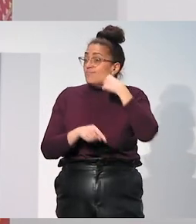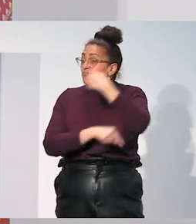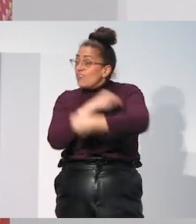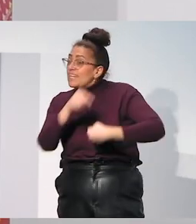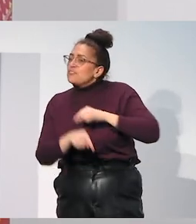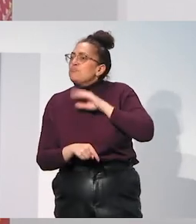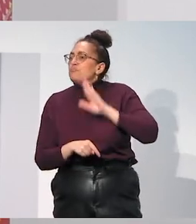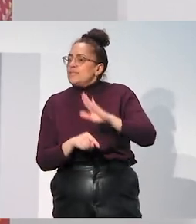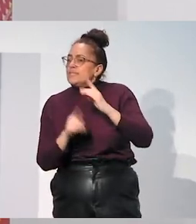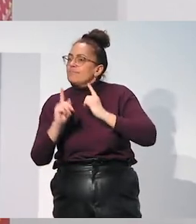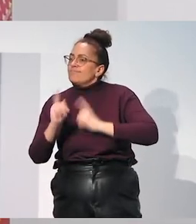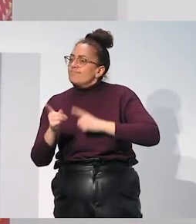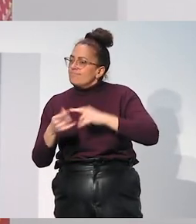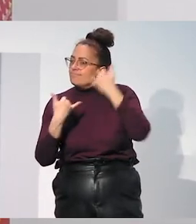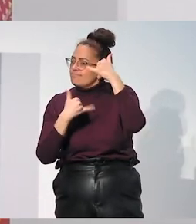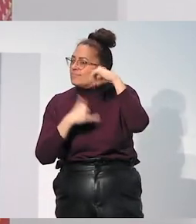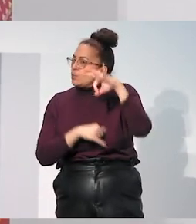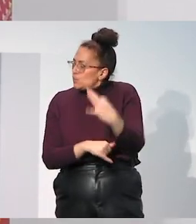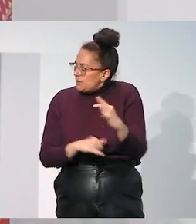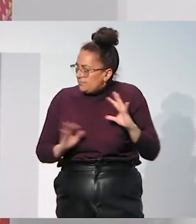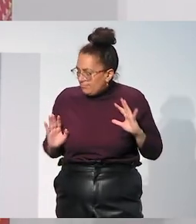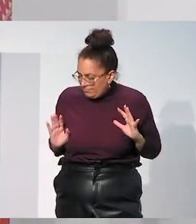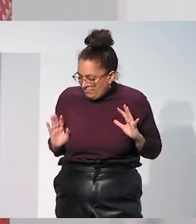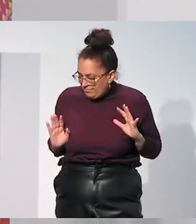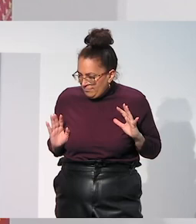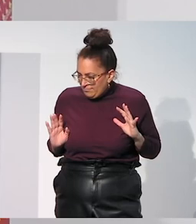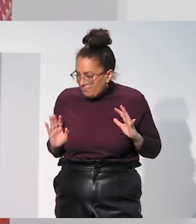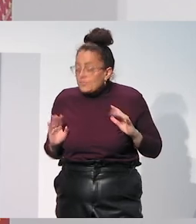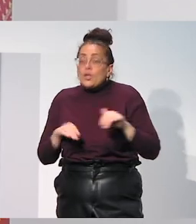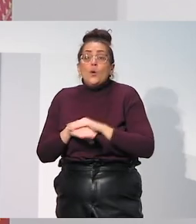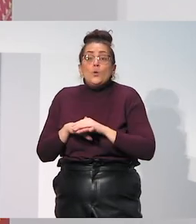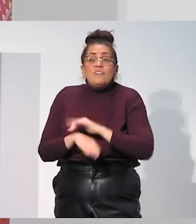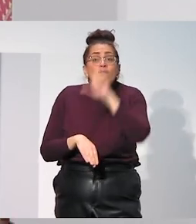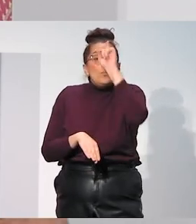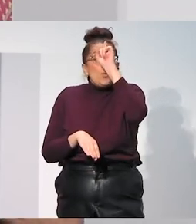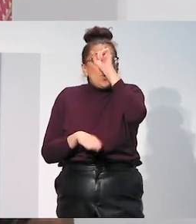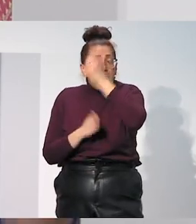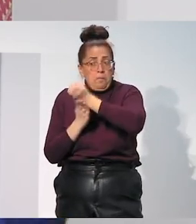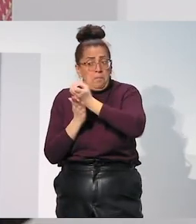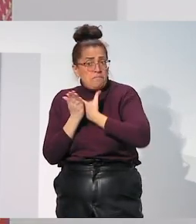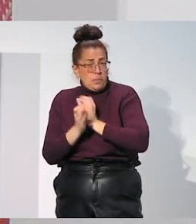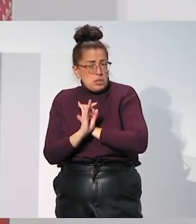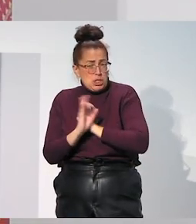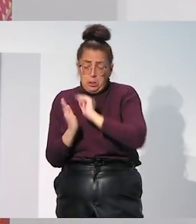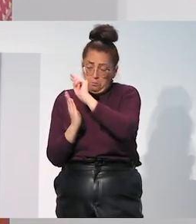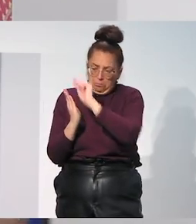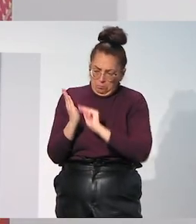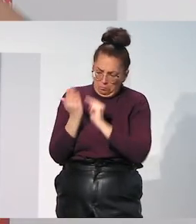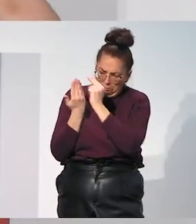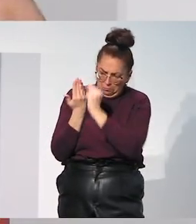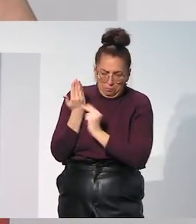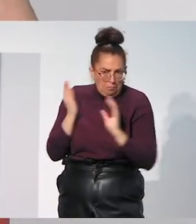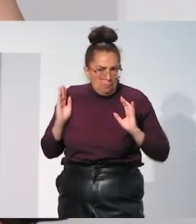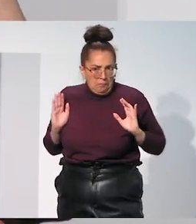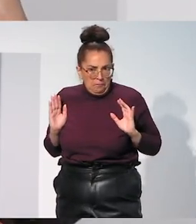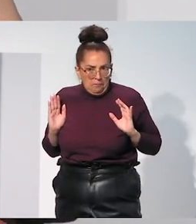d'Algérie. Sauf que, pour une raison qui n'est absolument pas précisée, et que lui-même, lorsqu'on sera dans la deuxième partie du livre et qu'on aura